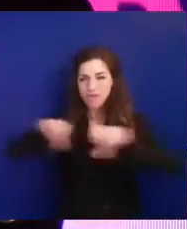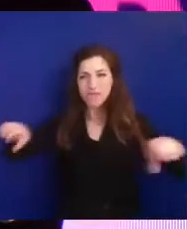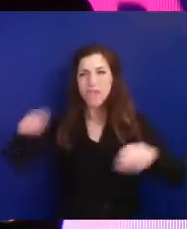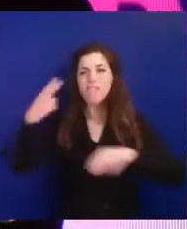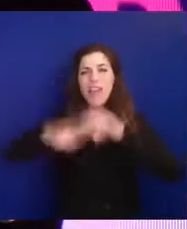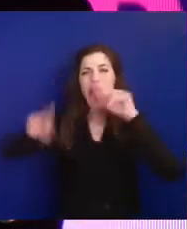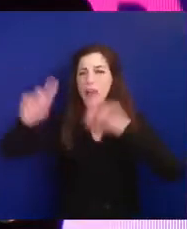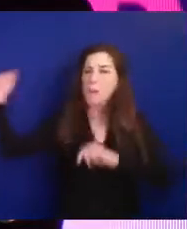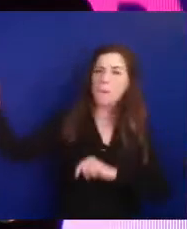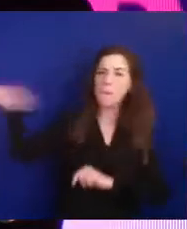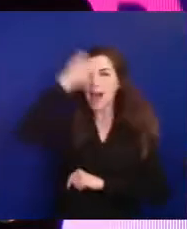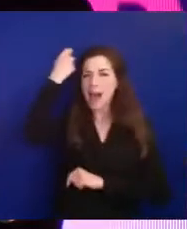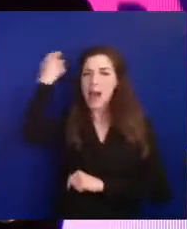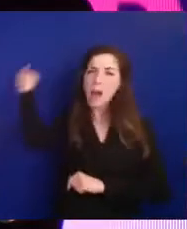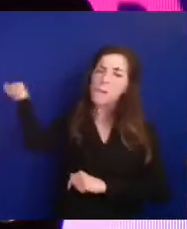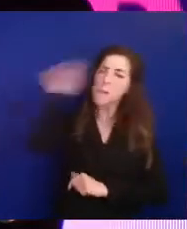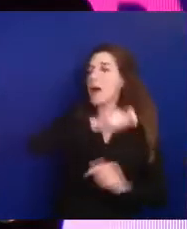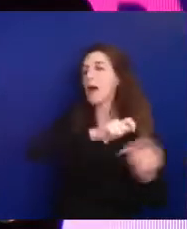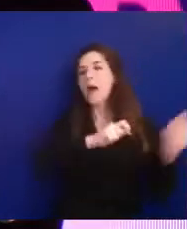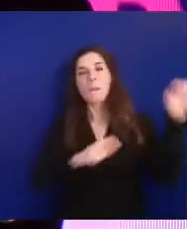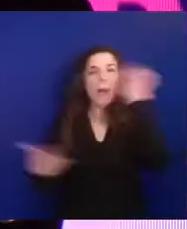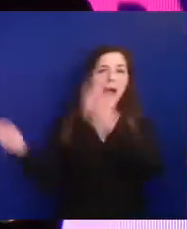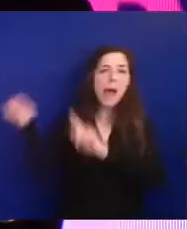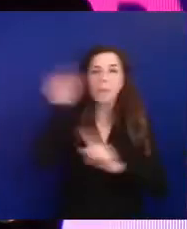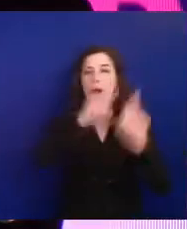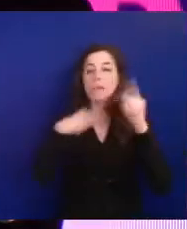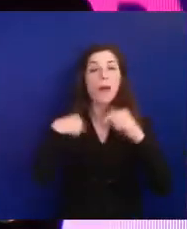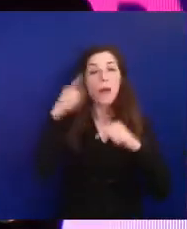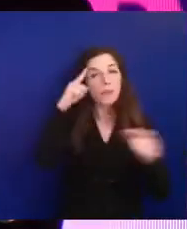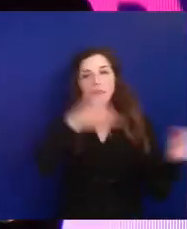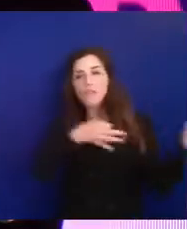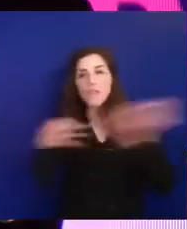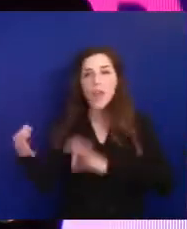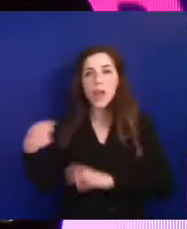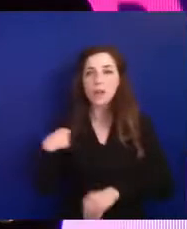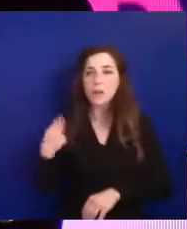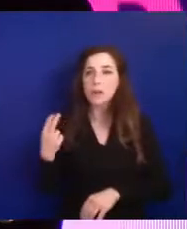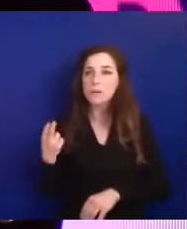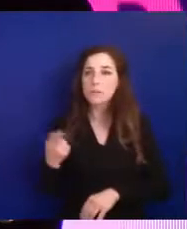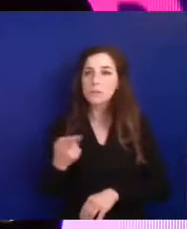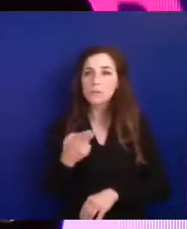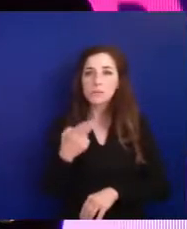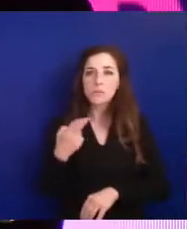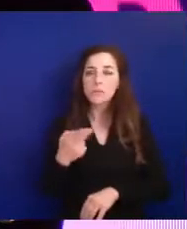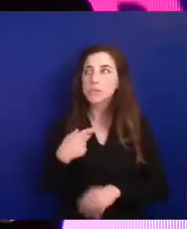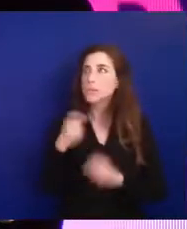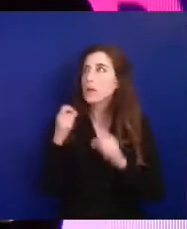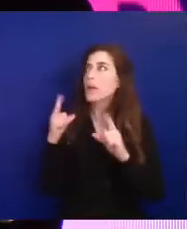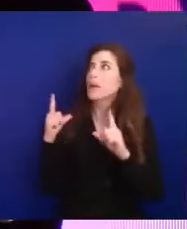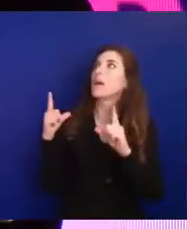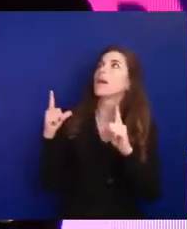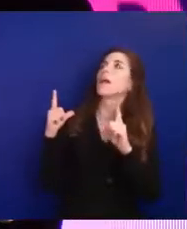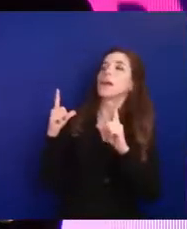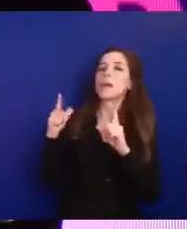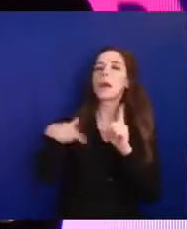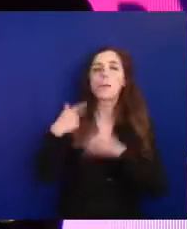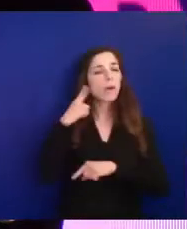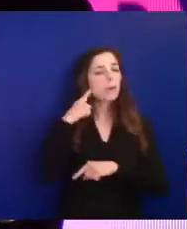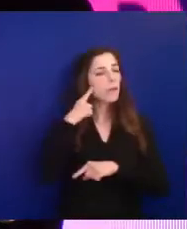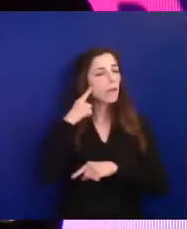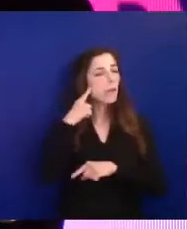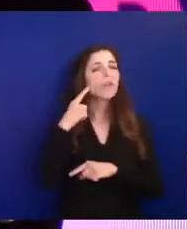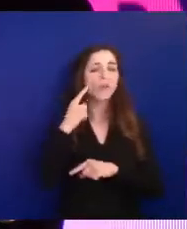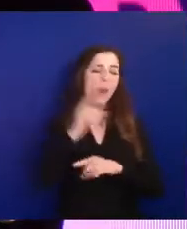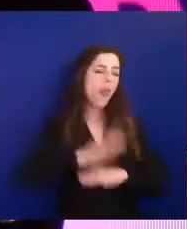ma non riuscivo a perdere i sensi e allora lo senti dire lasciamo stare la portiamo nel portabagagli e